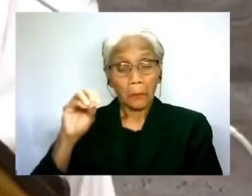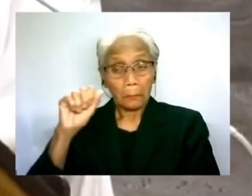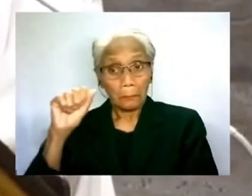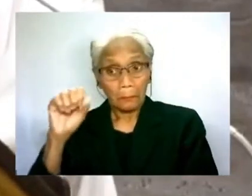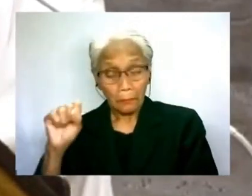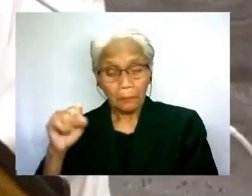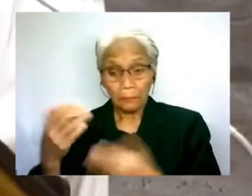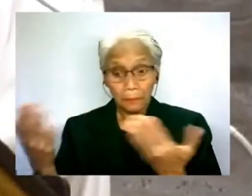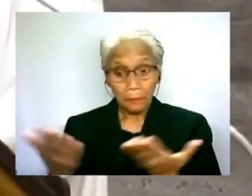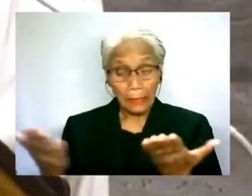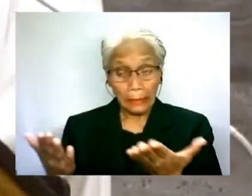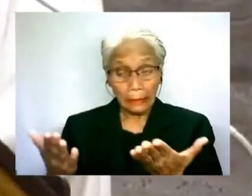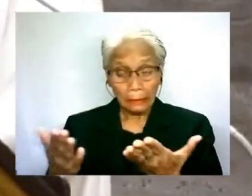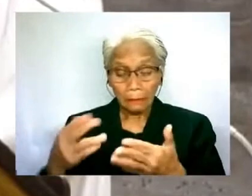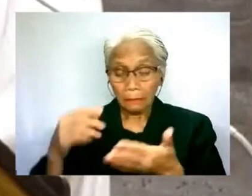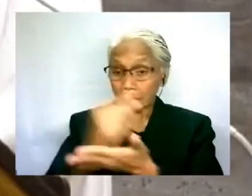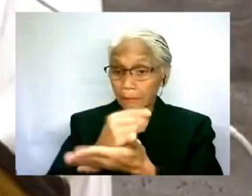ebanghelyo ngayon.